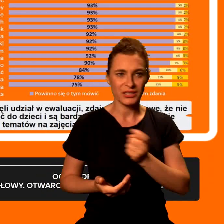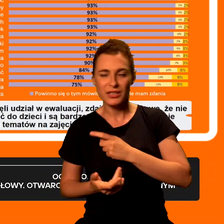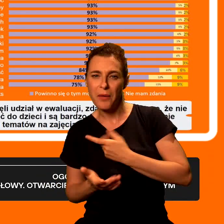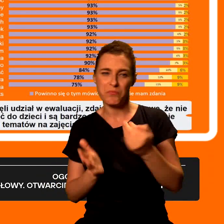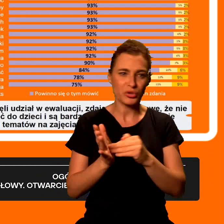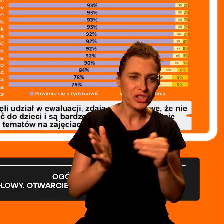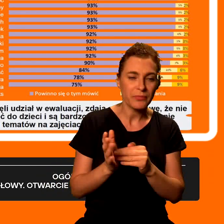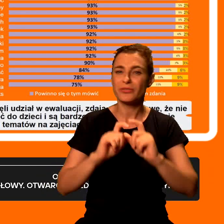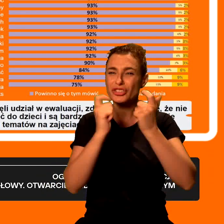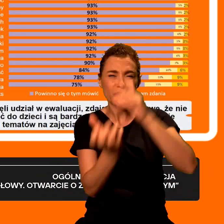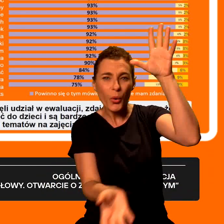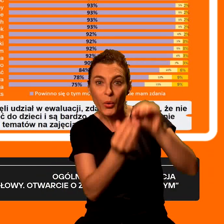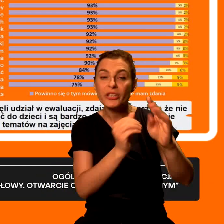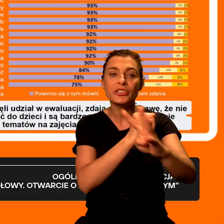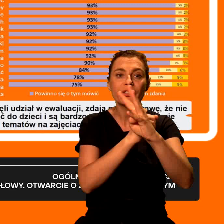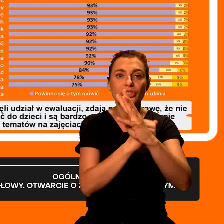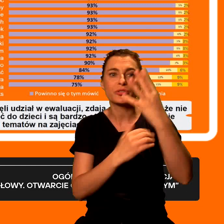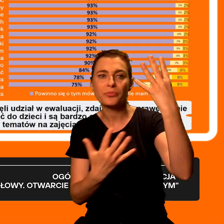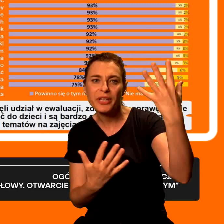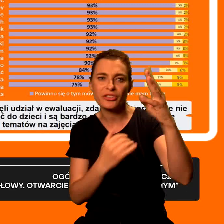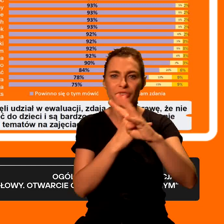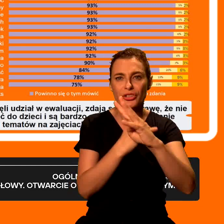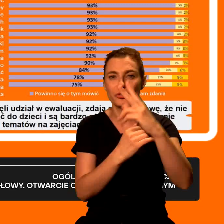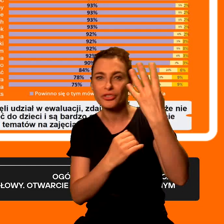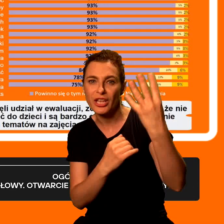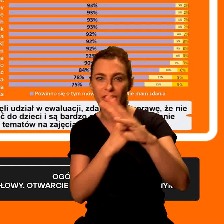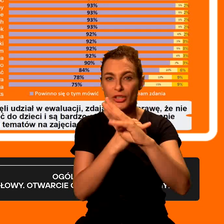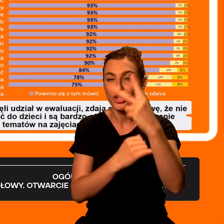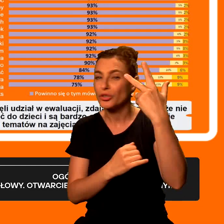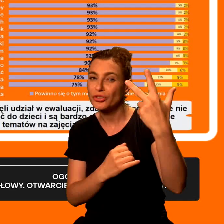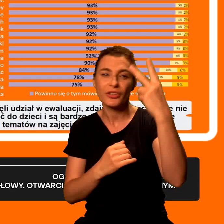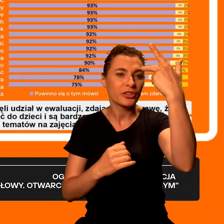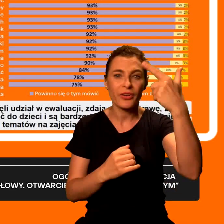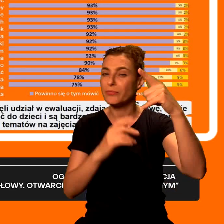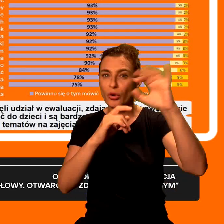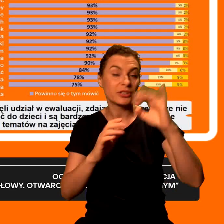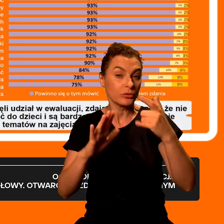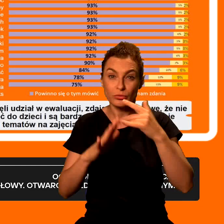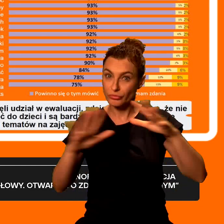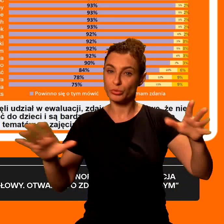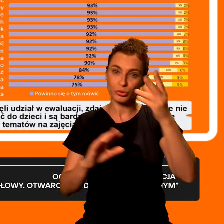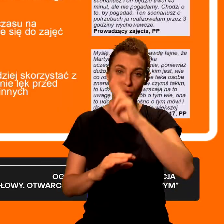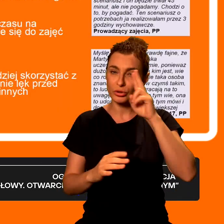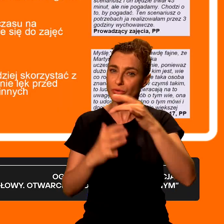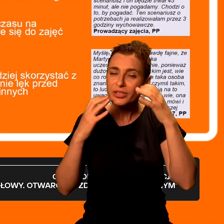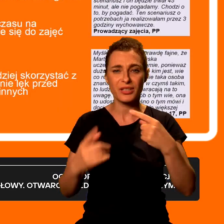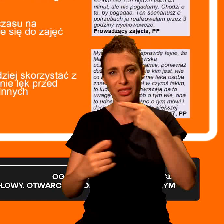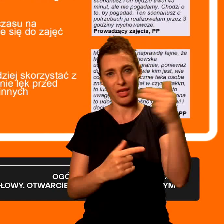potrzeby, to jest wszystko 95, 94, 93, bardzo duża większość rodziców chce, żeby z dziećmi o tym